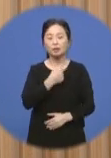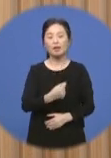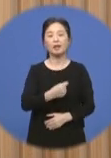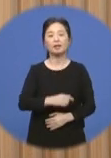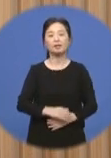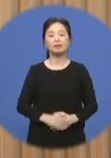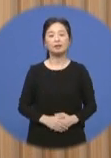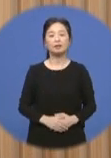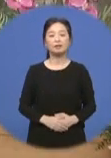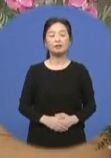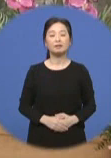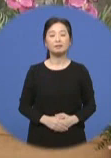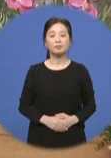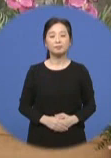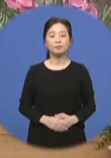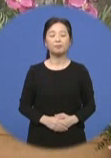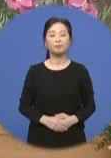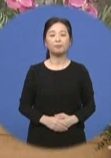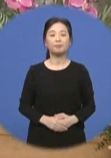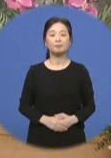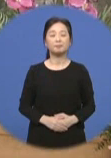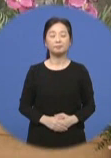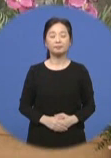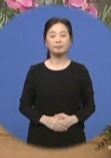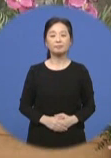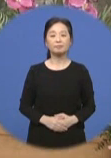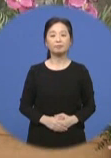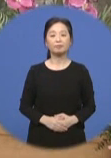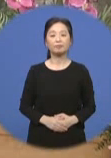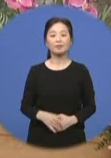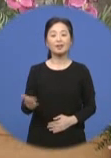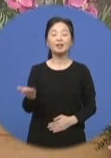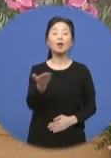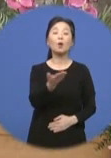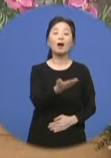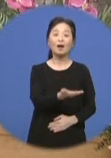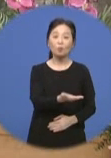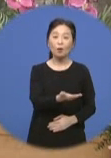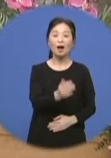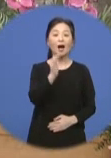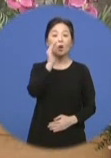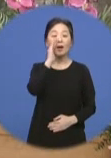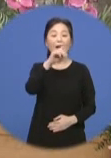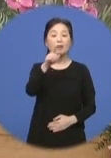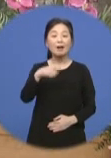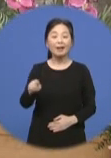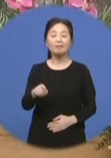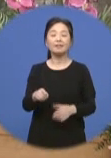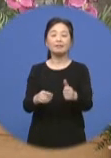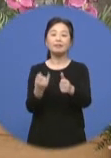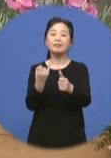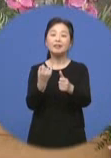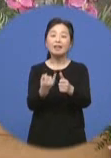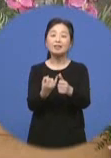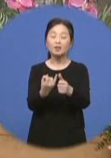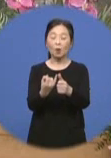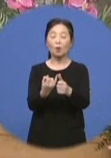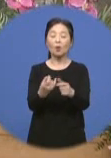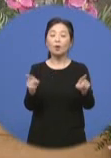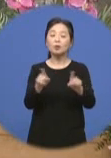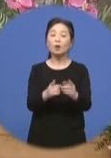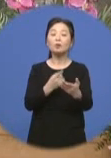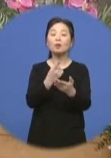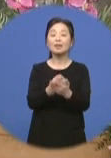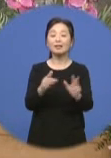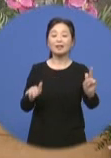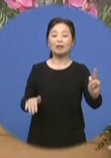。 紀の国21後半は、和歌山県男女共同参画センターリー